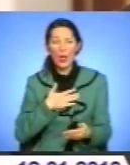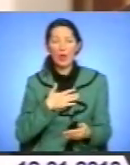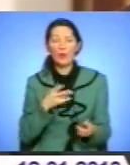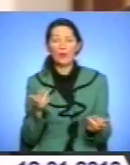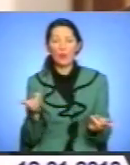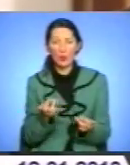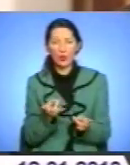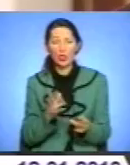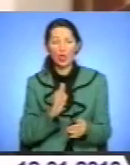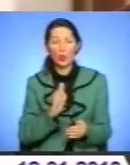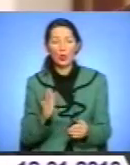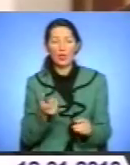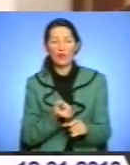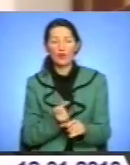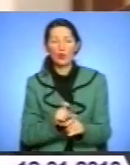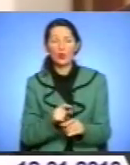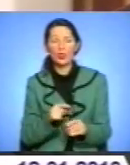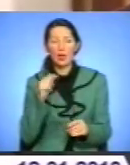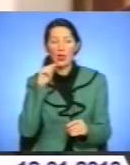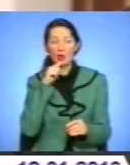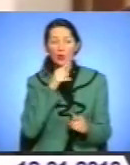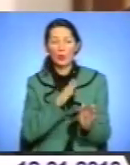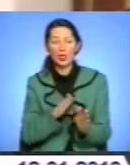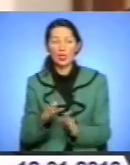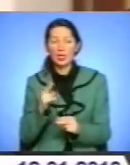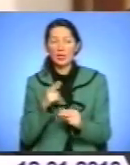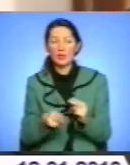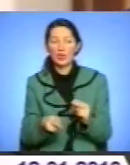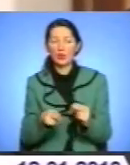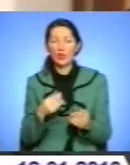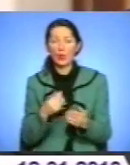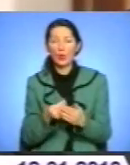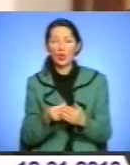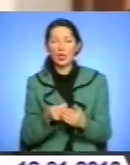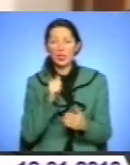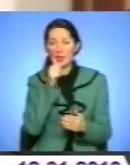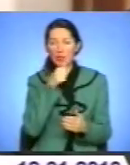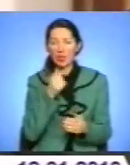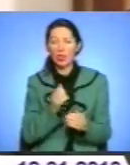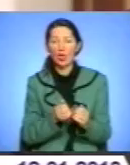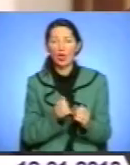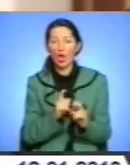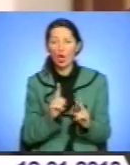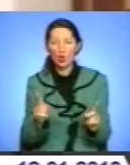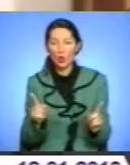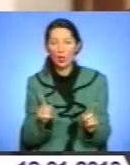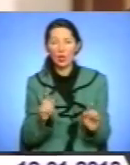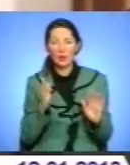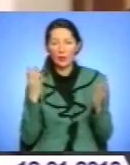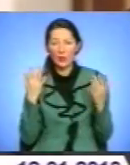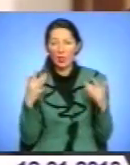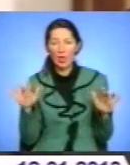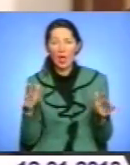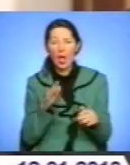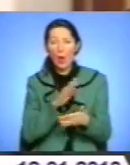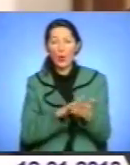вимушені були в дуже економному режимі завершувати бюджетний рік. Але жодних катаклізмів, які протягом всього року